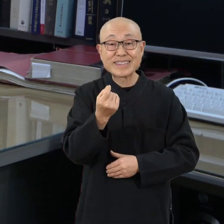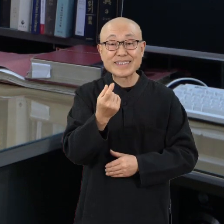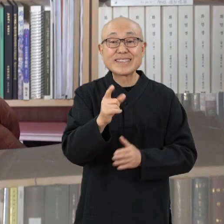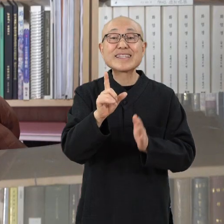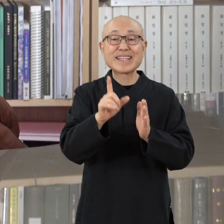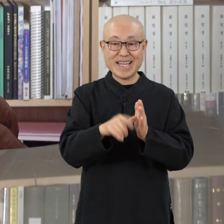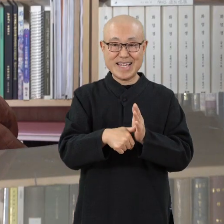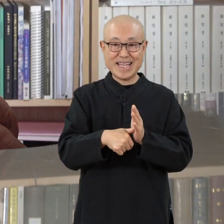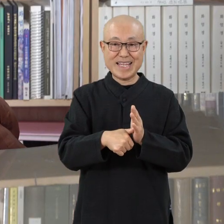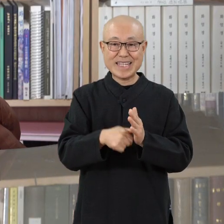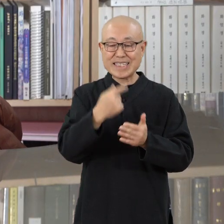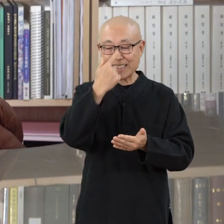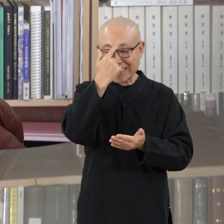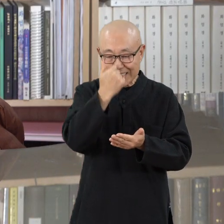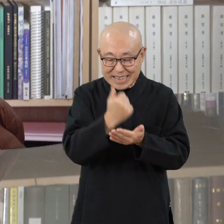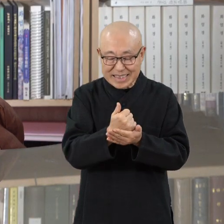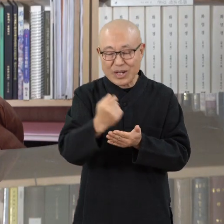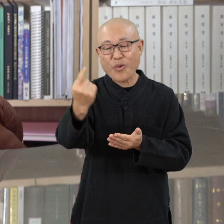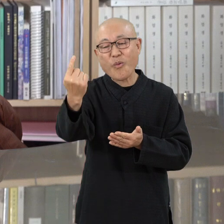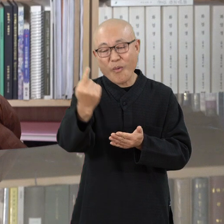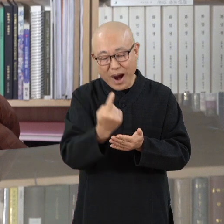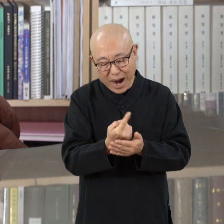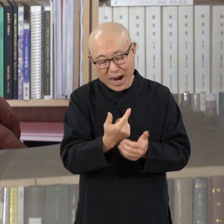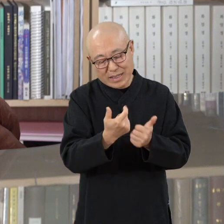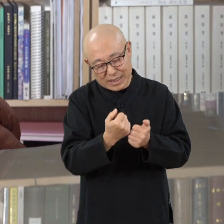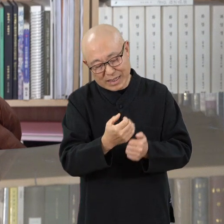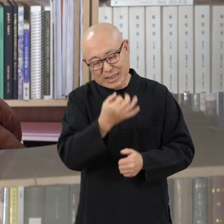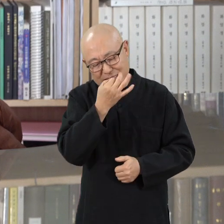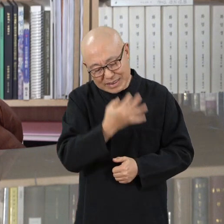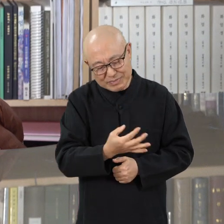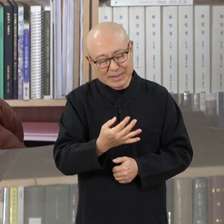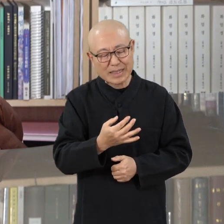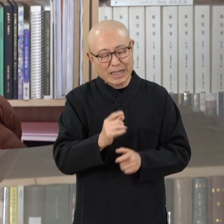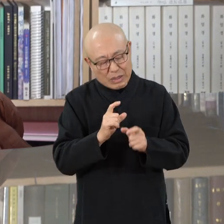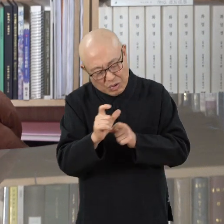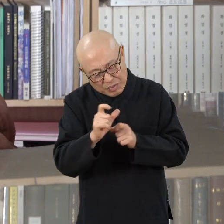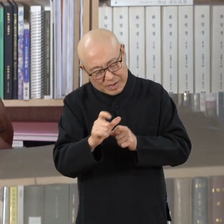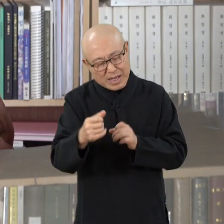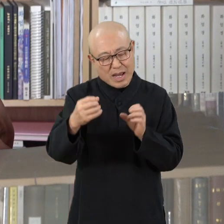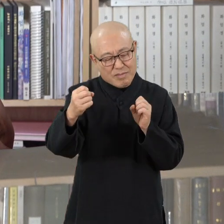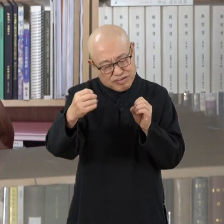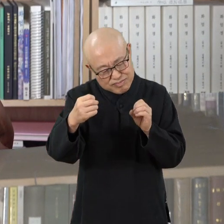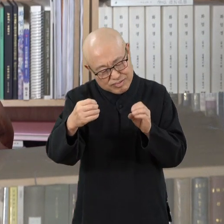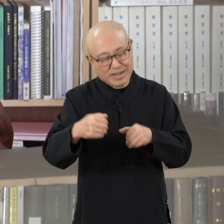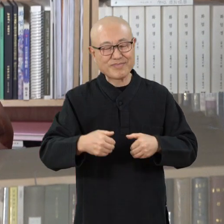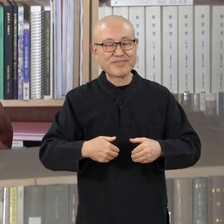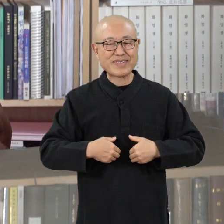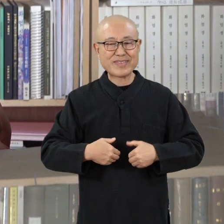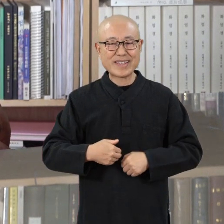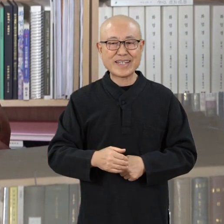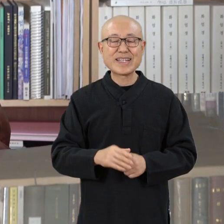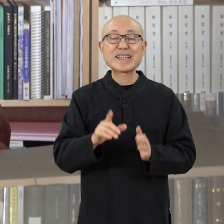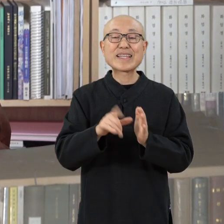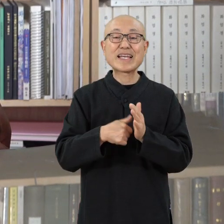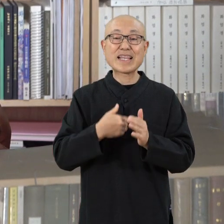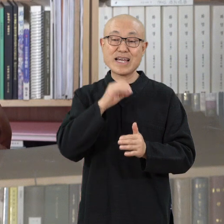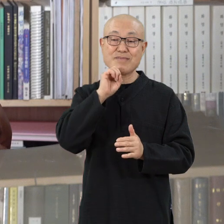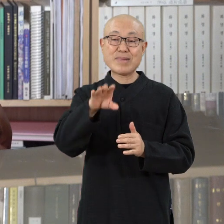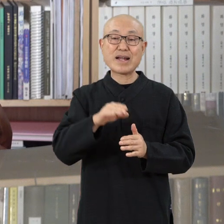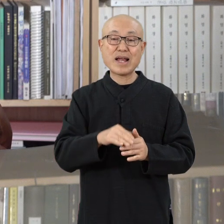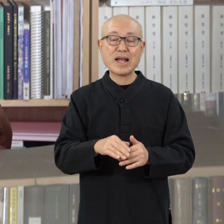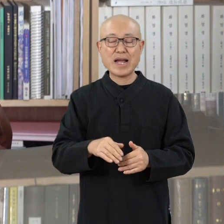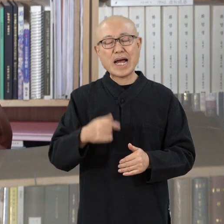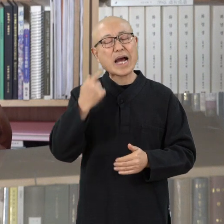그래서 그럴 때는 스님 제가 이러이러한 것이 어렵습니다. 그래요. 그러면 이제 제가 제일 많이 하시더라고요.